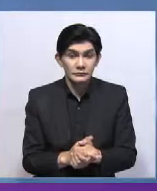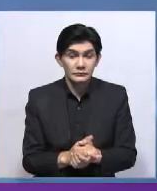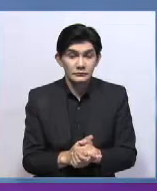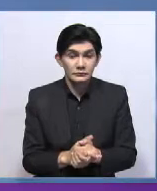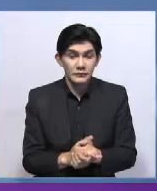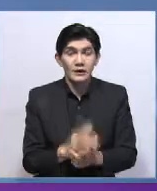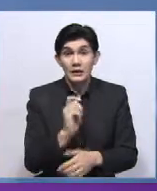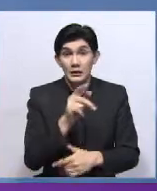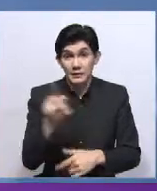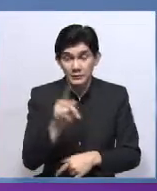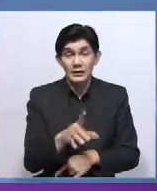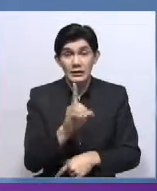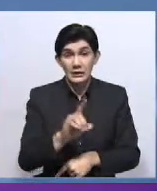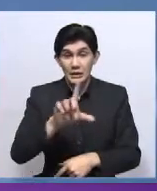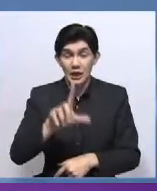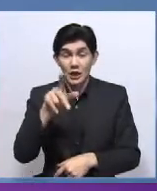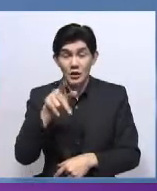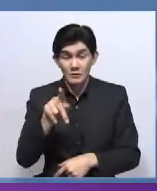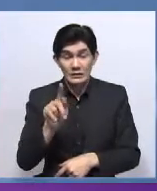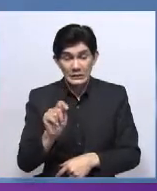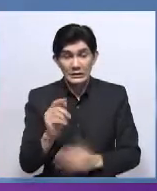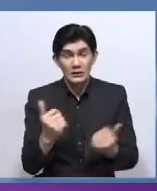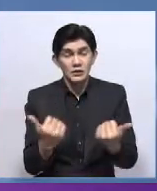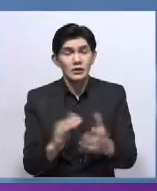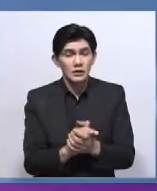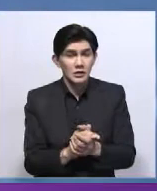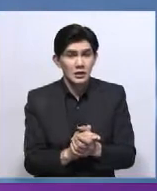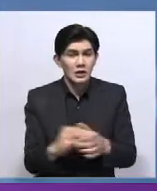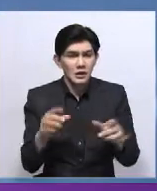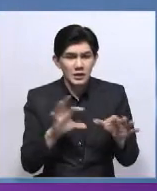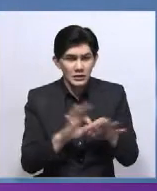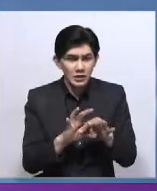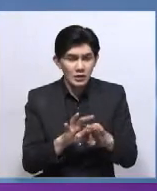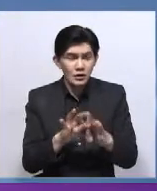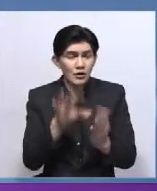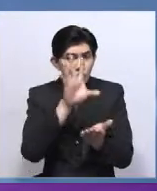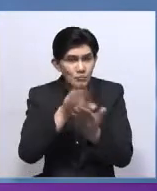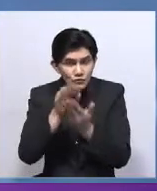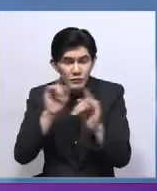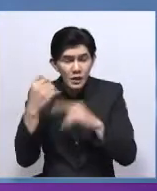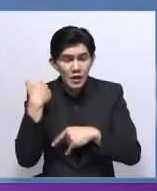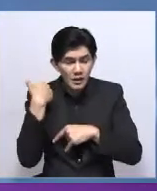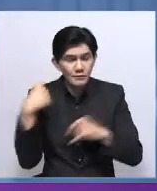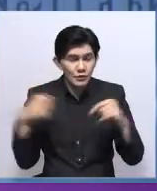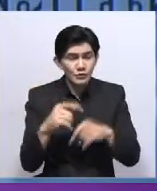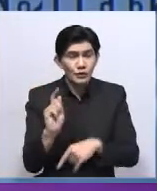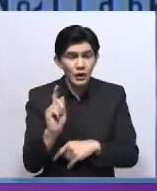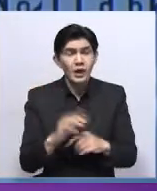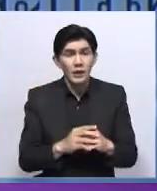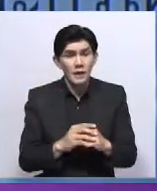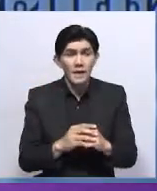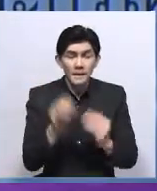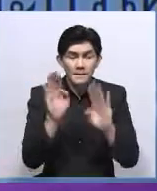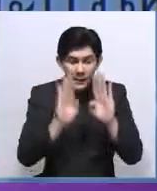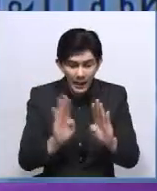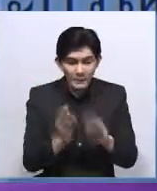แอปพลิเคชัน DLTE Form iFile เป็นอีกหนึ่งช่องทางในการสื่อสารข้อมูลข่าวสารและการดาวน์โหลดแบบฟอร์มคำ